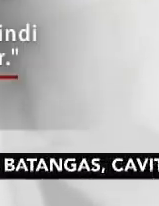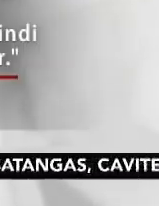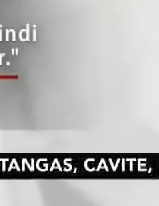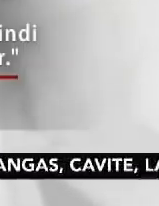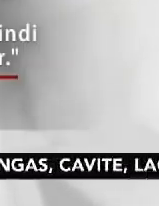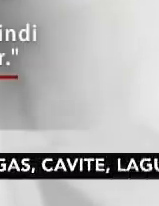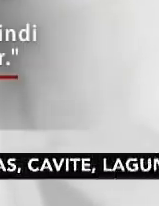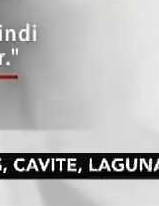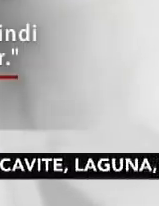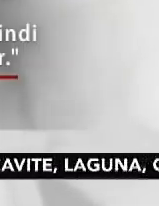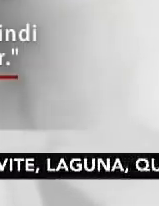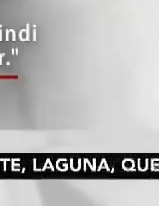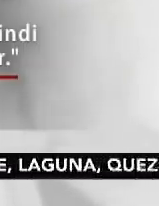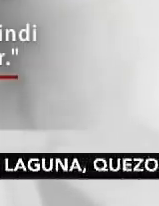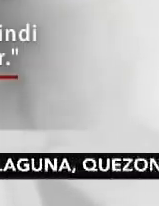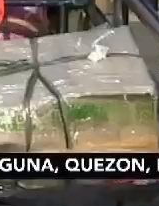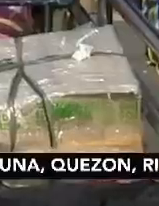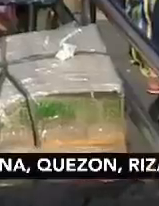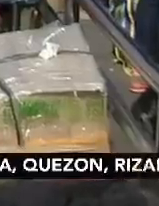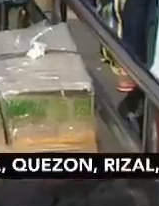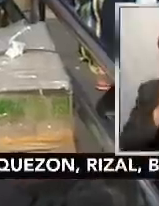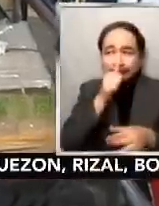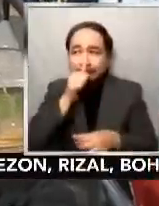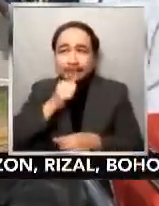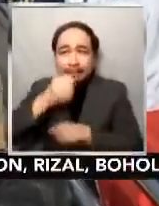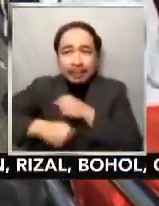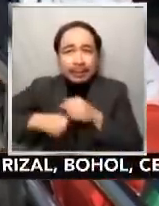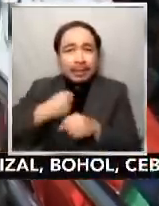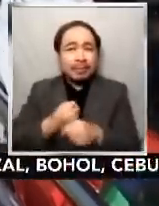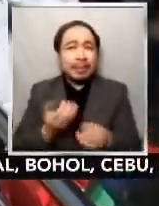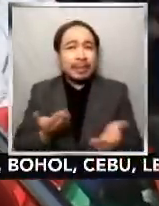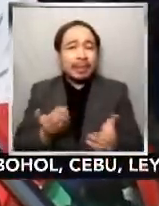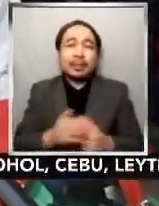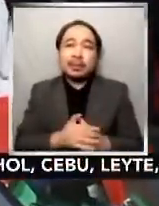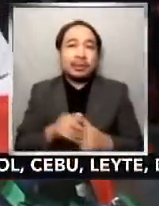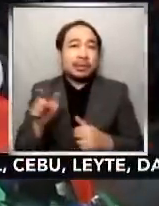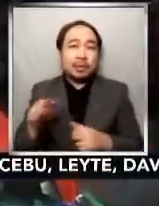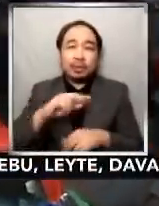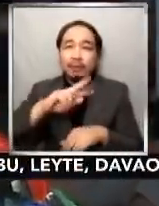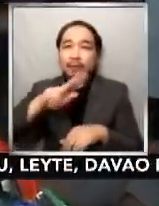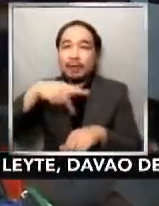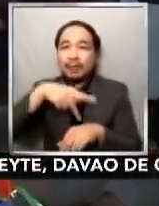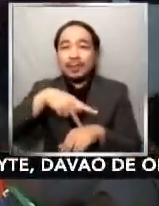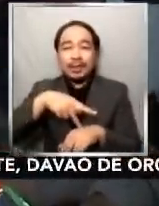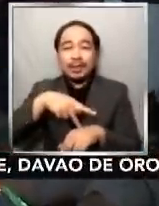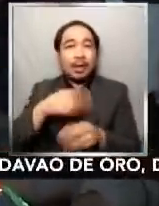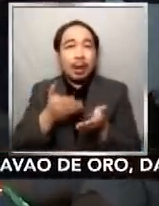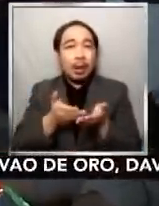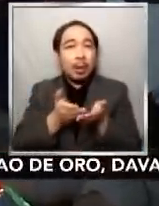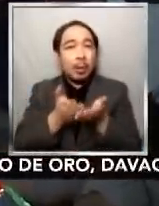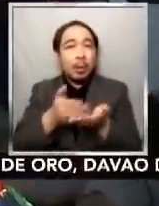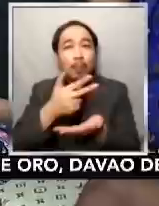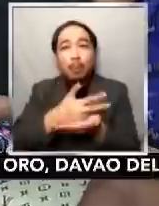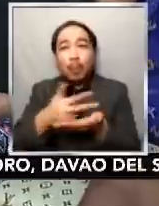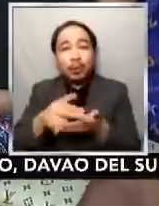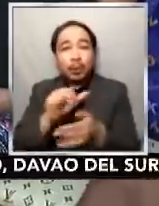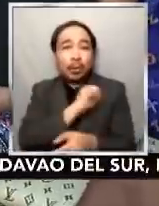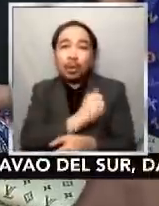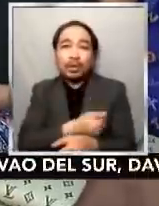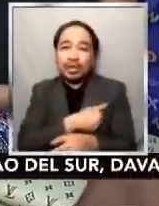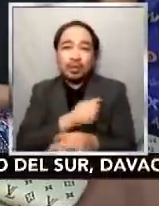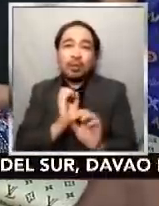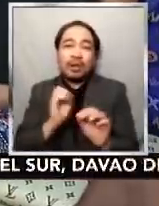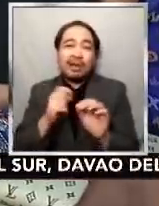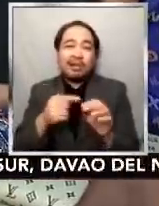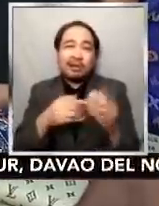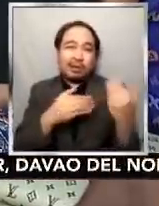kaysa dito kami maghirap sa pier? Wala raw sa mandato ng Philippine Ports Authority ang ipaswab ang mga pasaherong na stranded dahil sa paghigpit